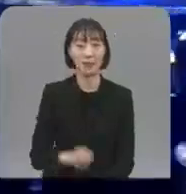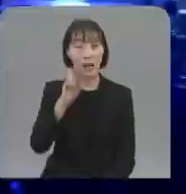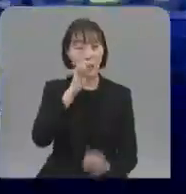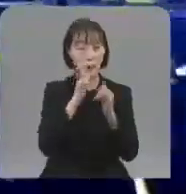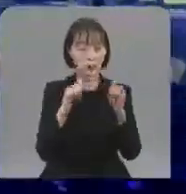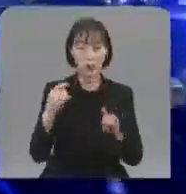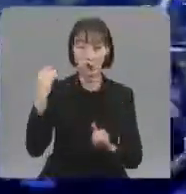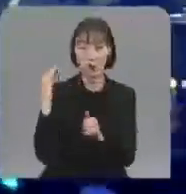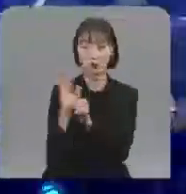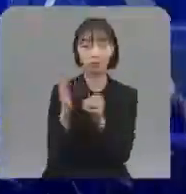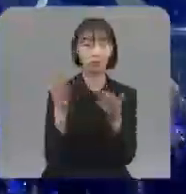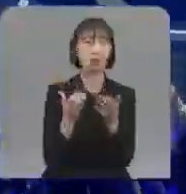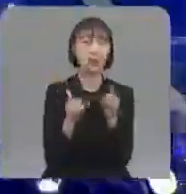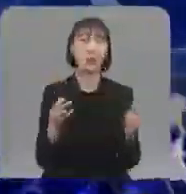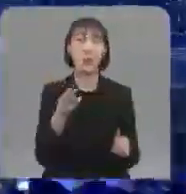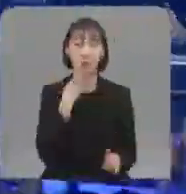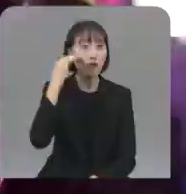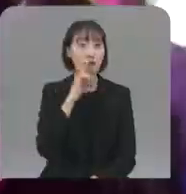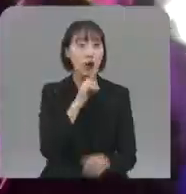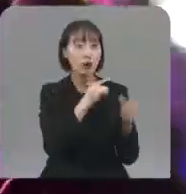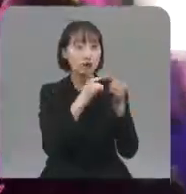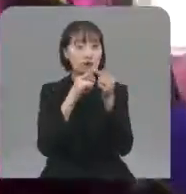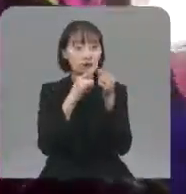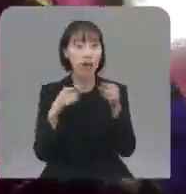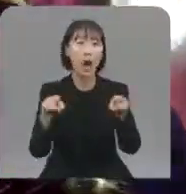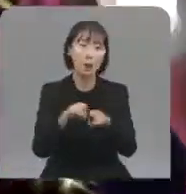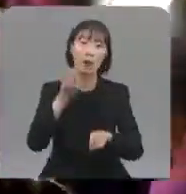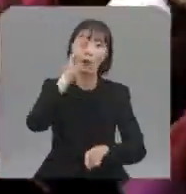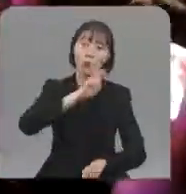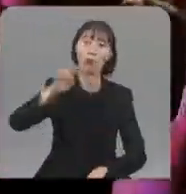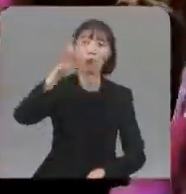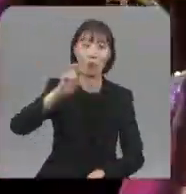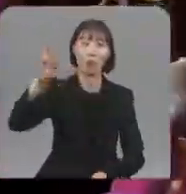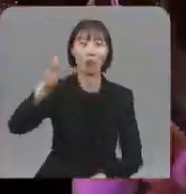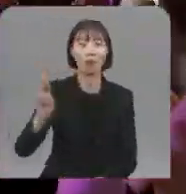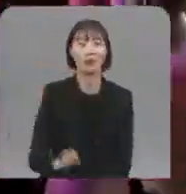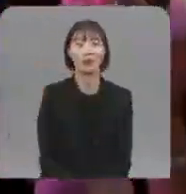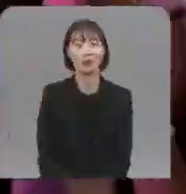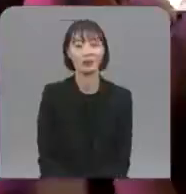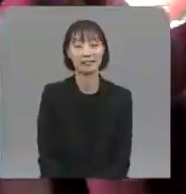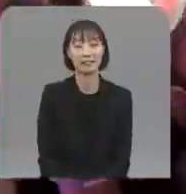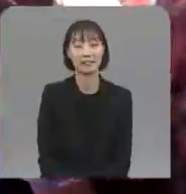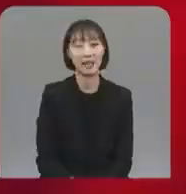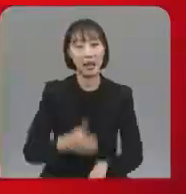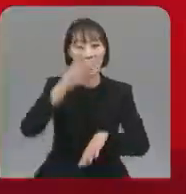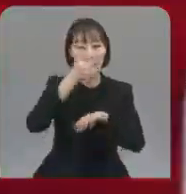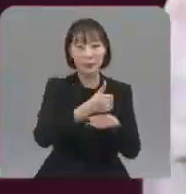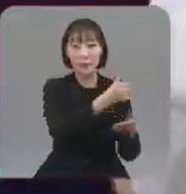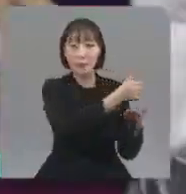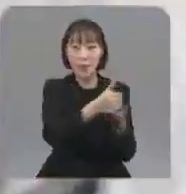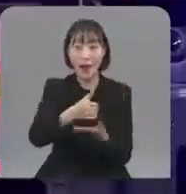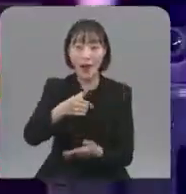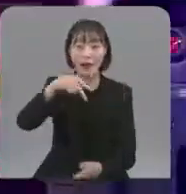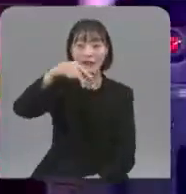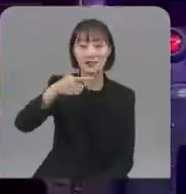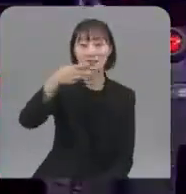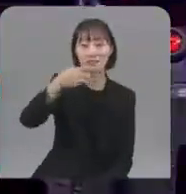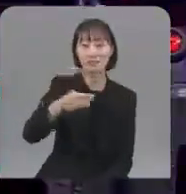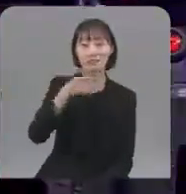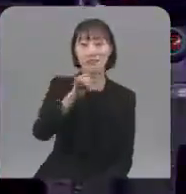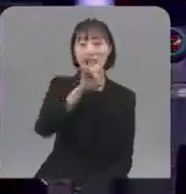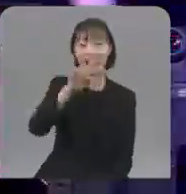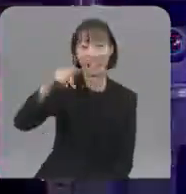stray kids a terminé en beauté le show par ailleurs l'ambassade de Corée du Sud en France et la KBS sont invités des